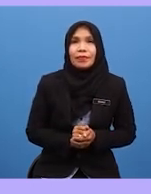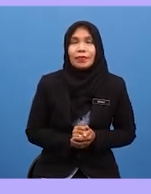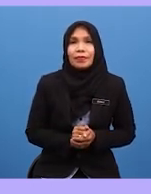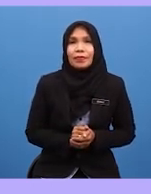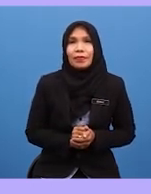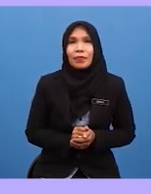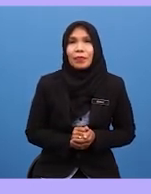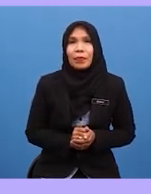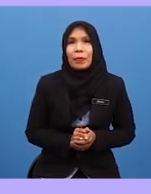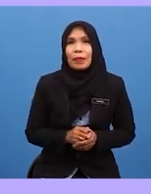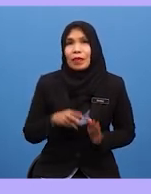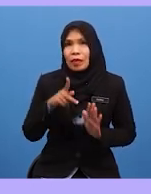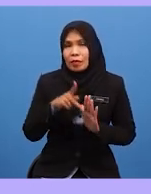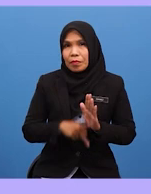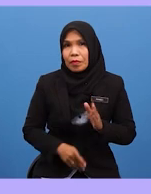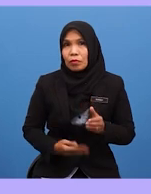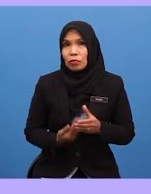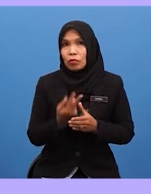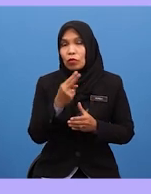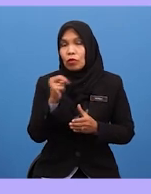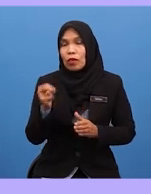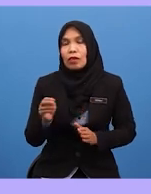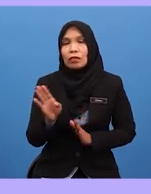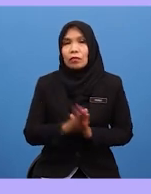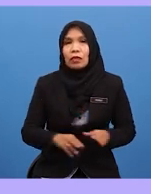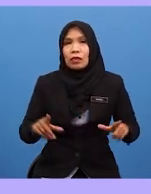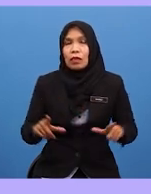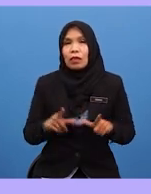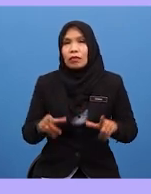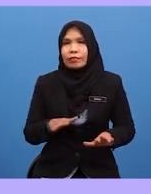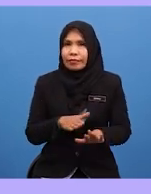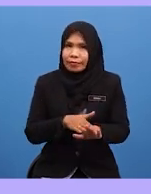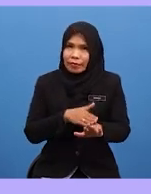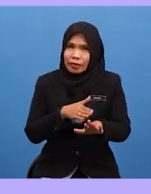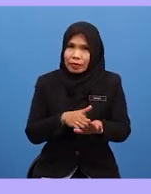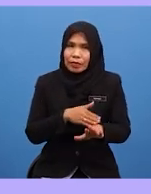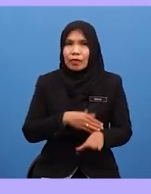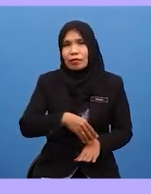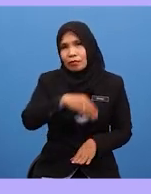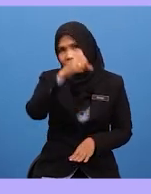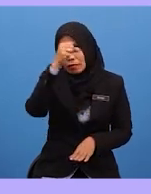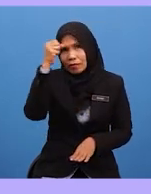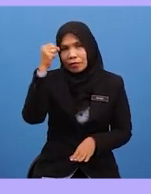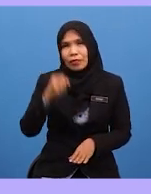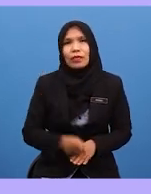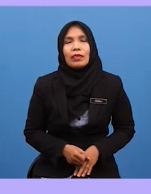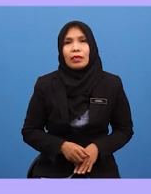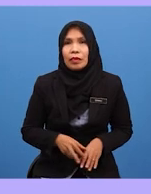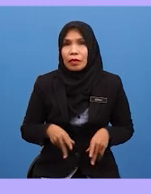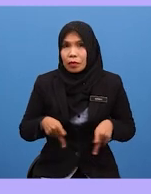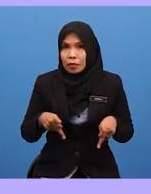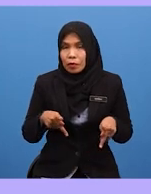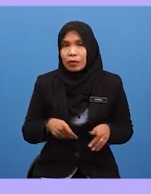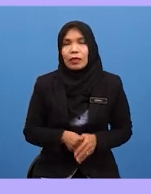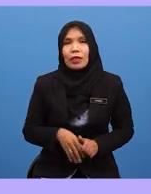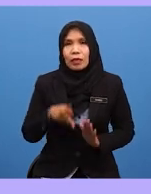kadar pertumbuhan berlaku secara perlahan kerana hanya proses